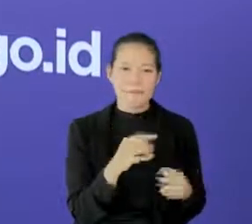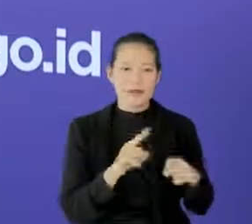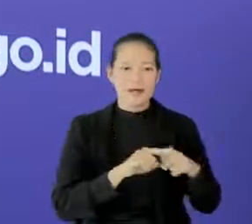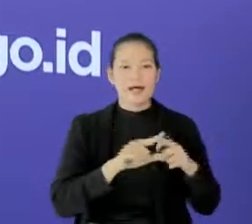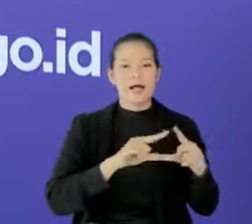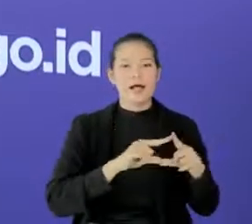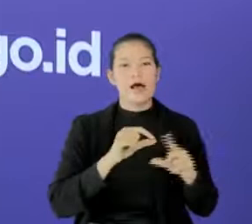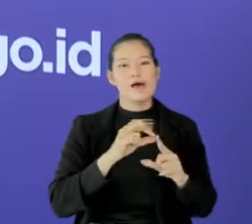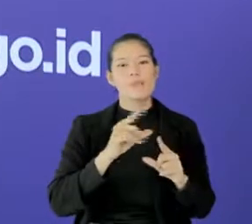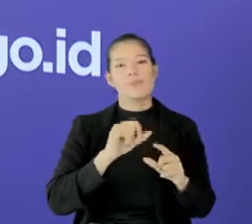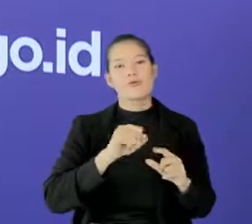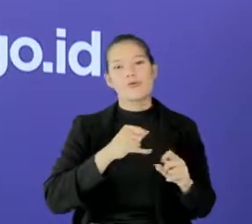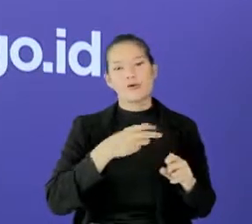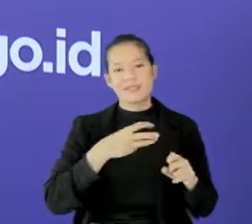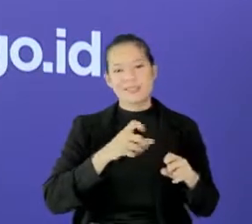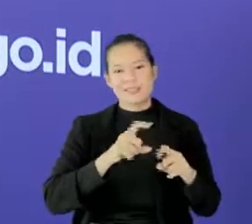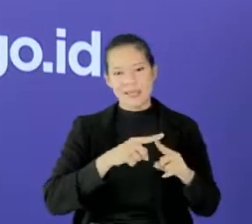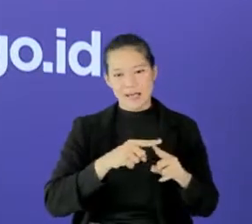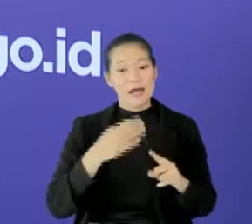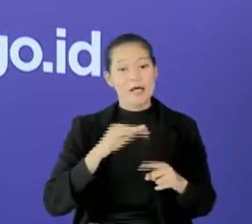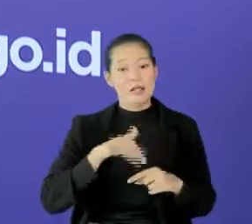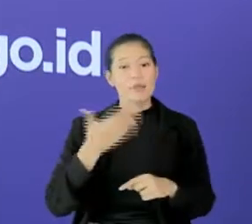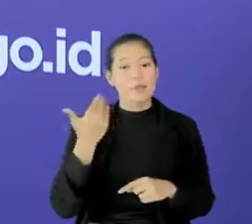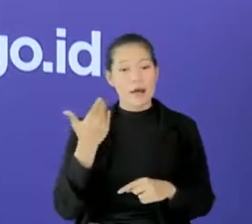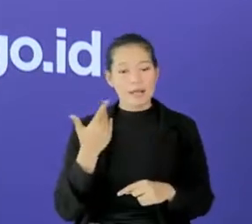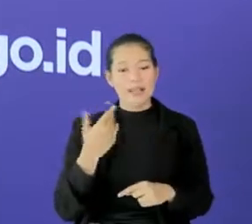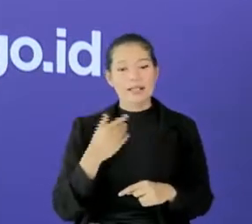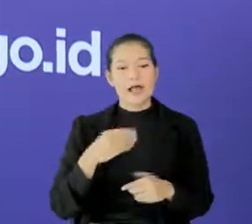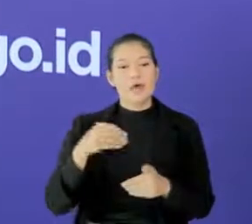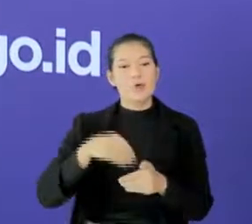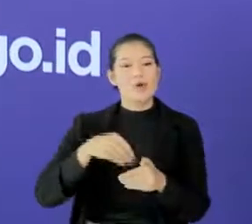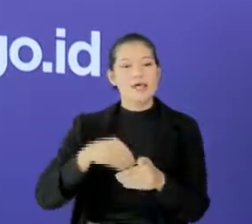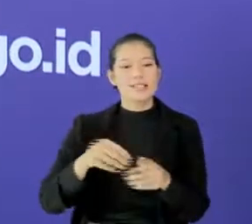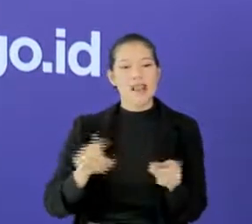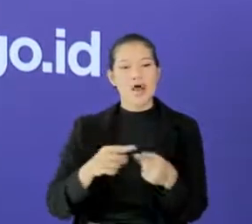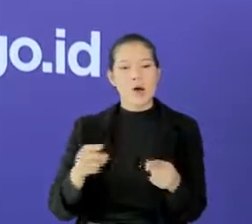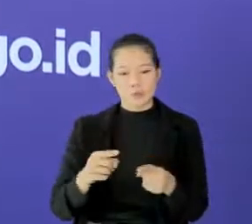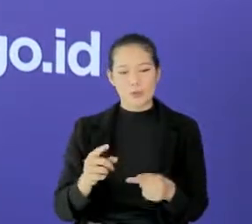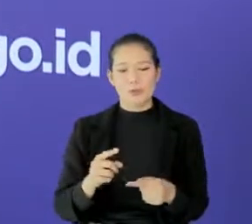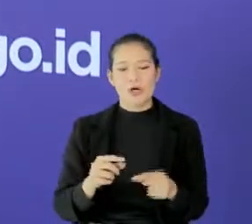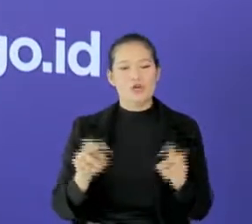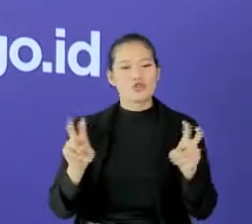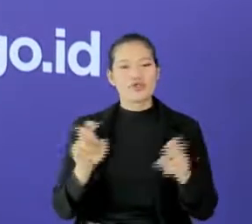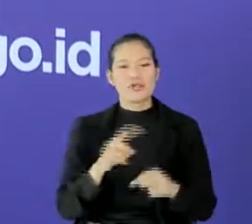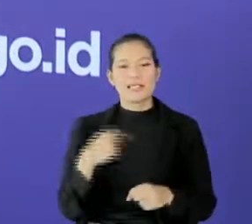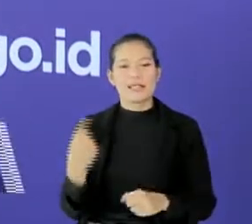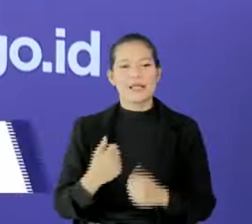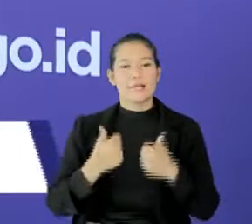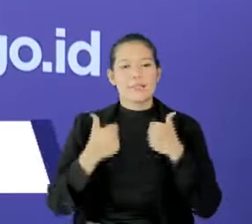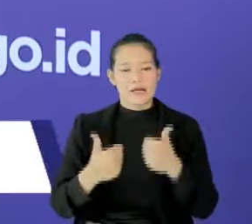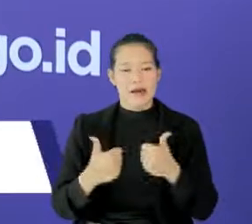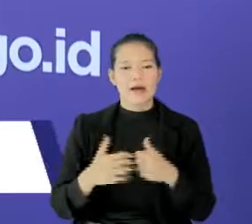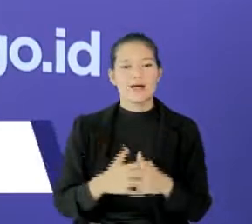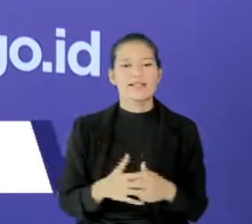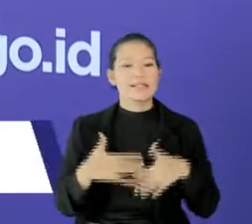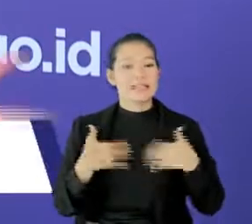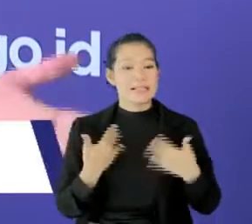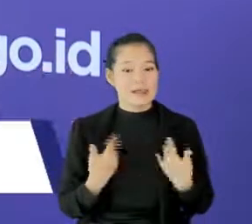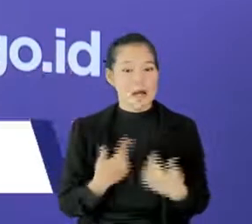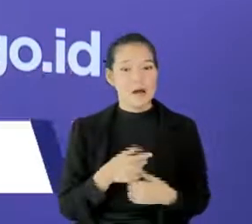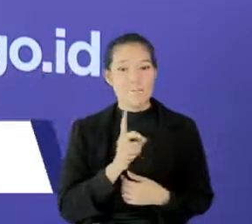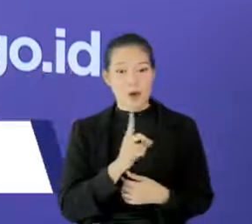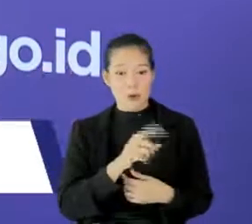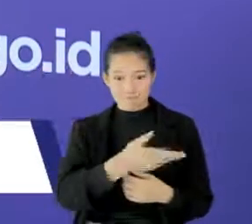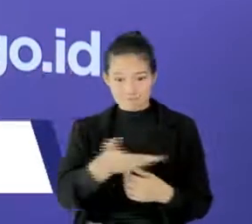Project tahun lalu kita bikin lagu donasi, Kita Kan Bisa judulnya. Terus kalau senang sekali bahwa